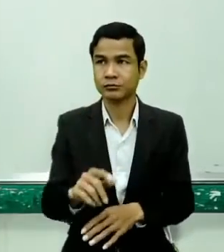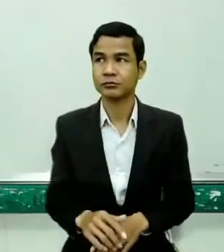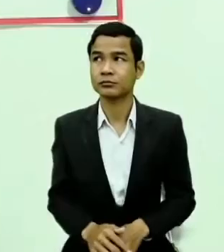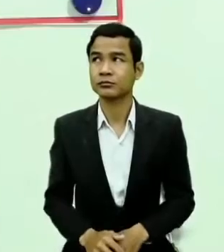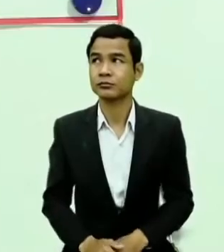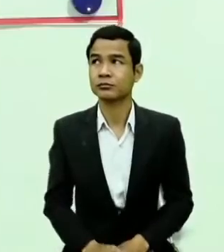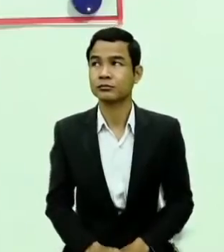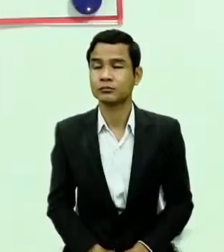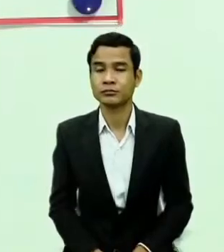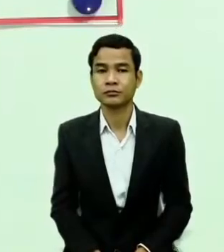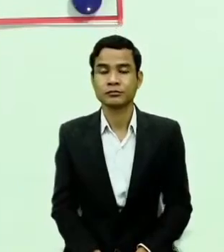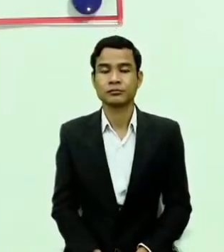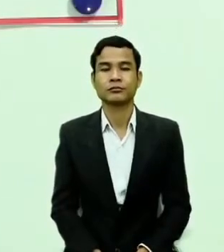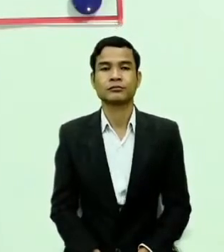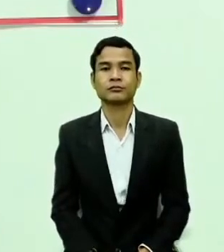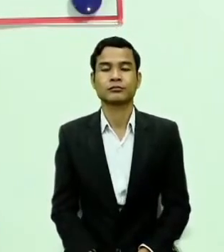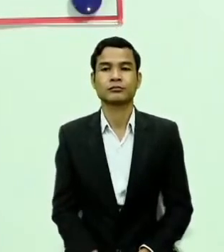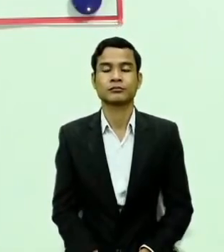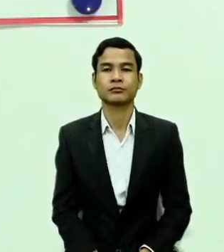Đó.